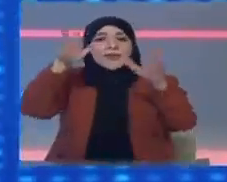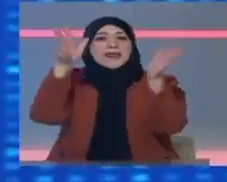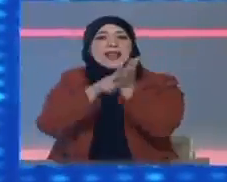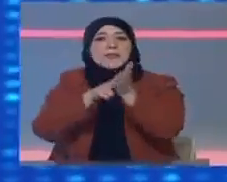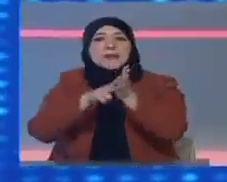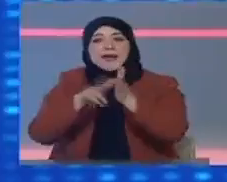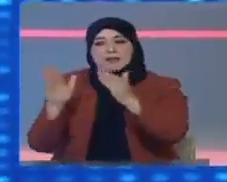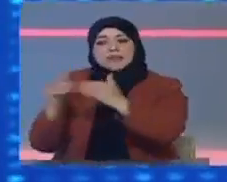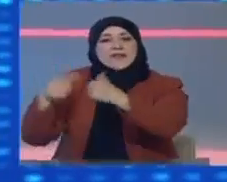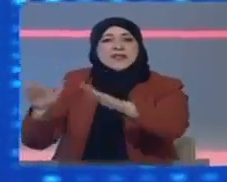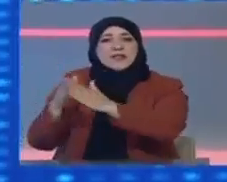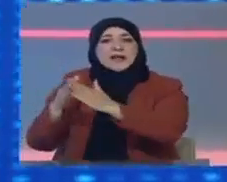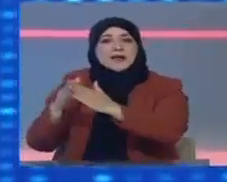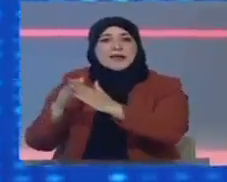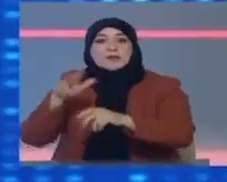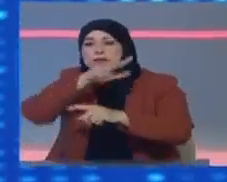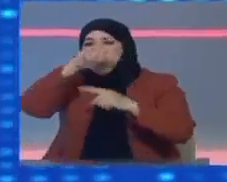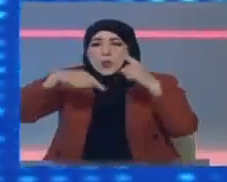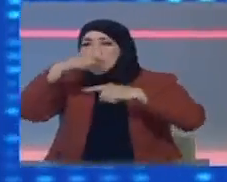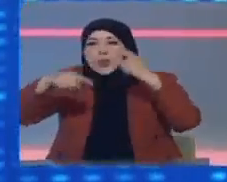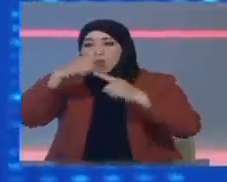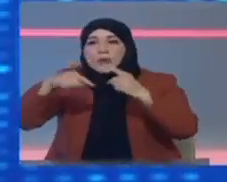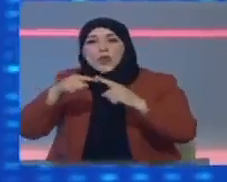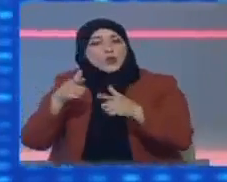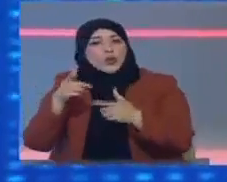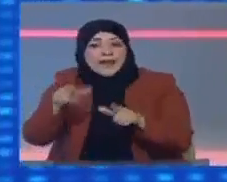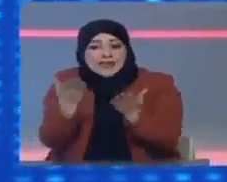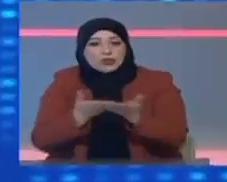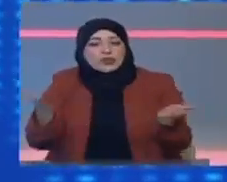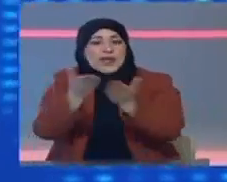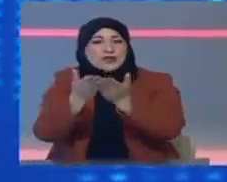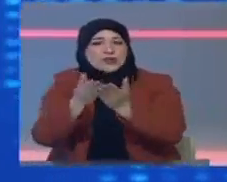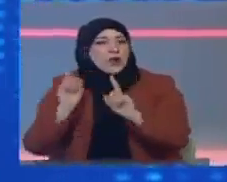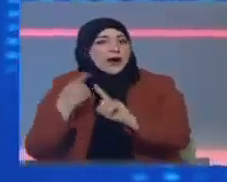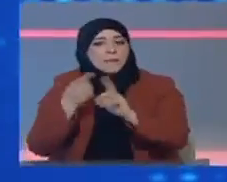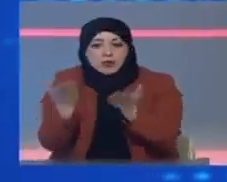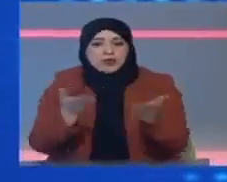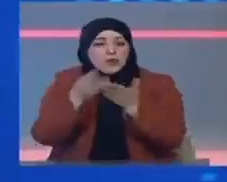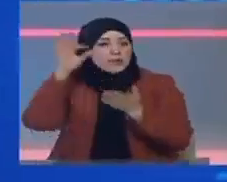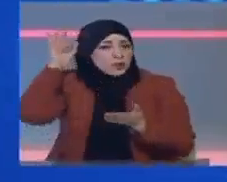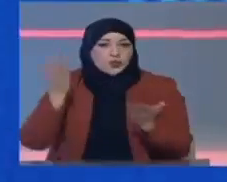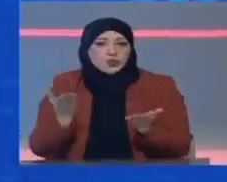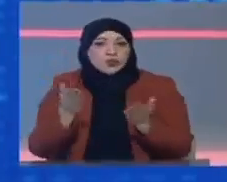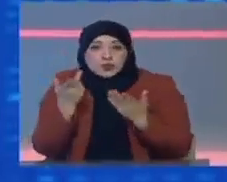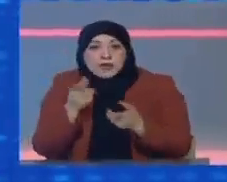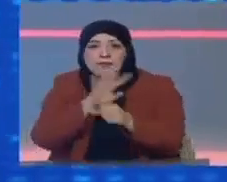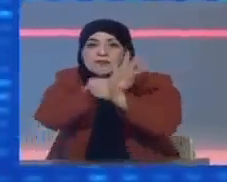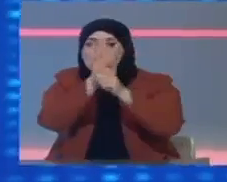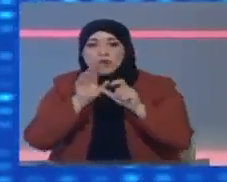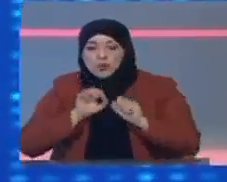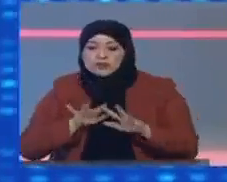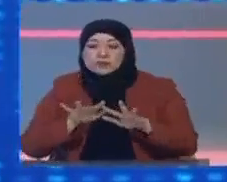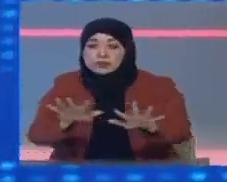حظر التجول الذين تم اقرار هما في ظل الظروف الاستثنائيه التي تمر بها البلاد امام انتشار فيروس كرونا